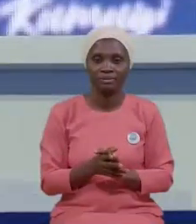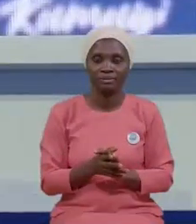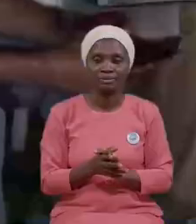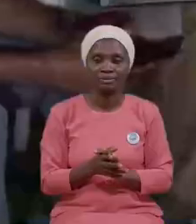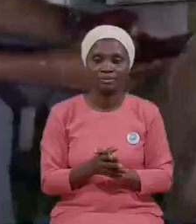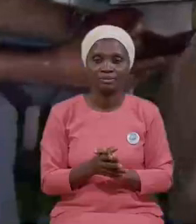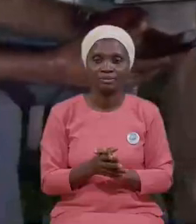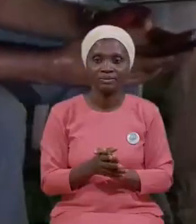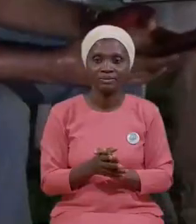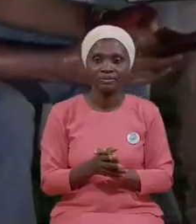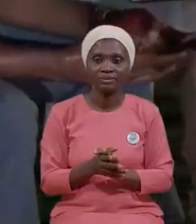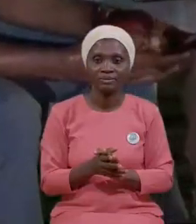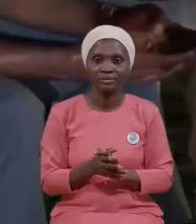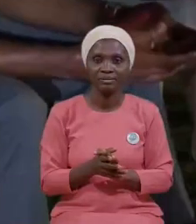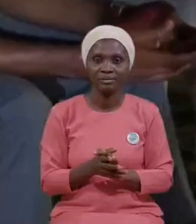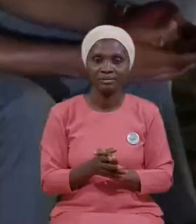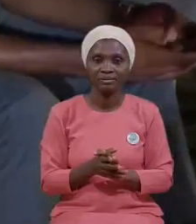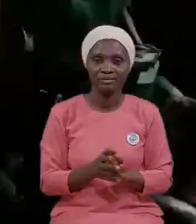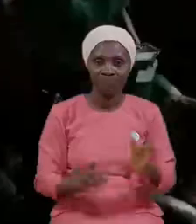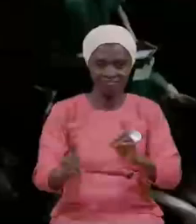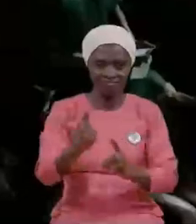Dis, je crois.